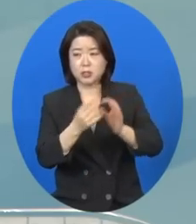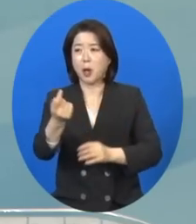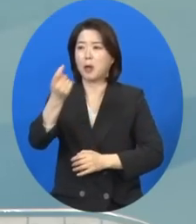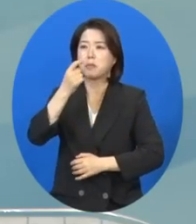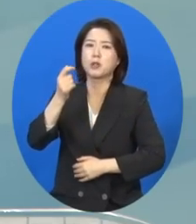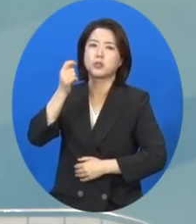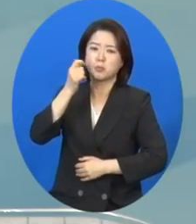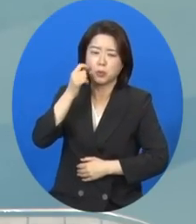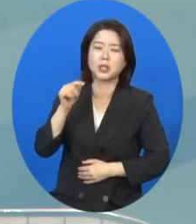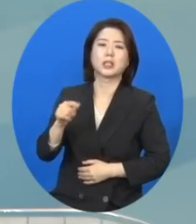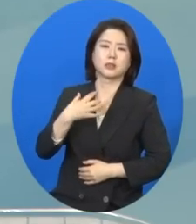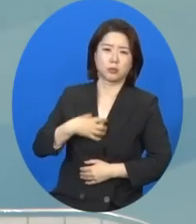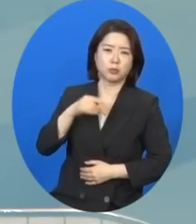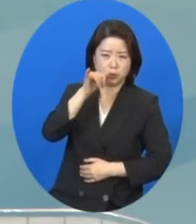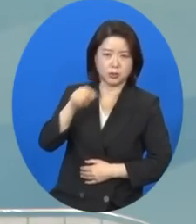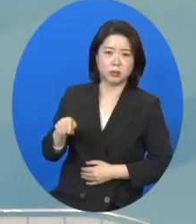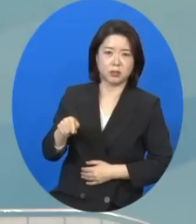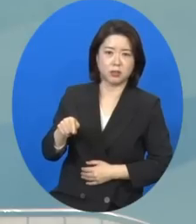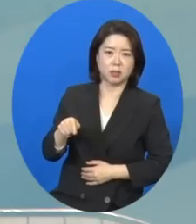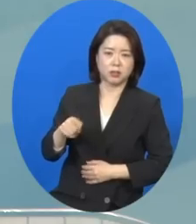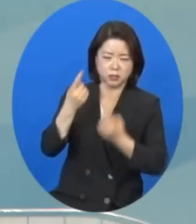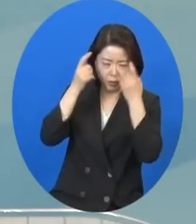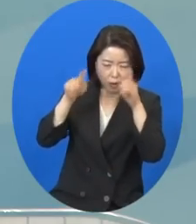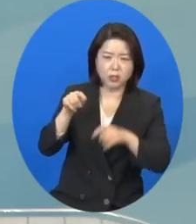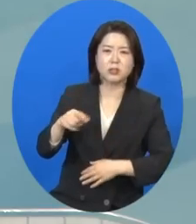여러분 고통이라는 것입니다